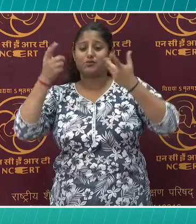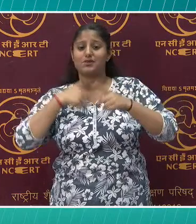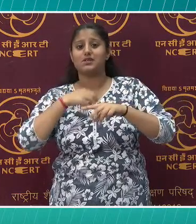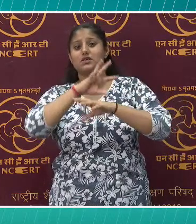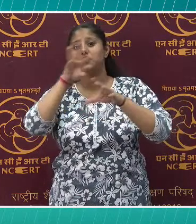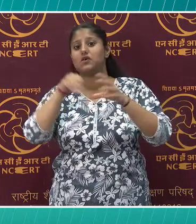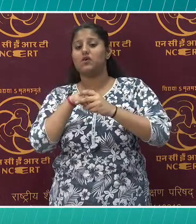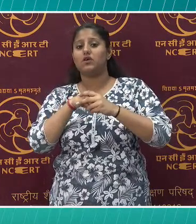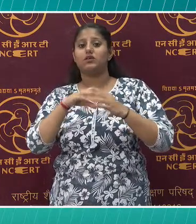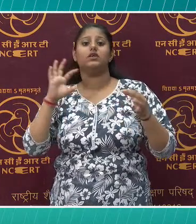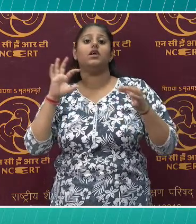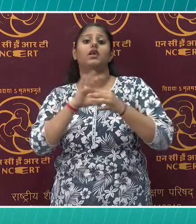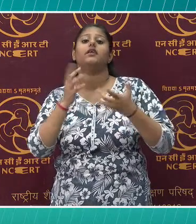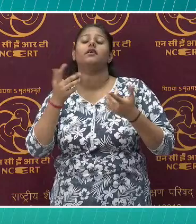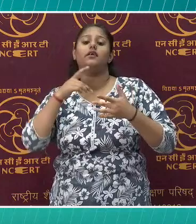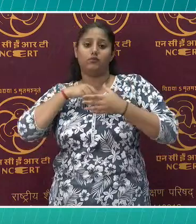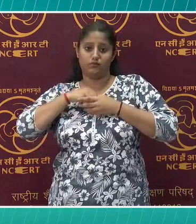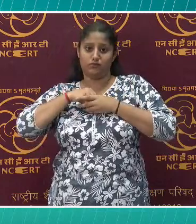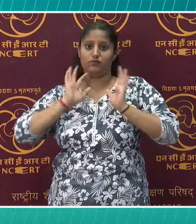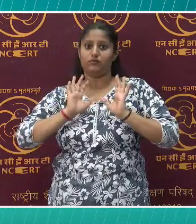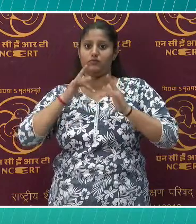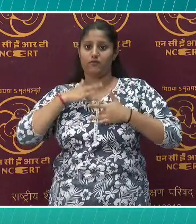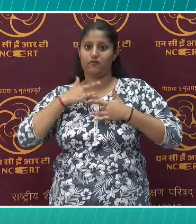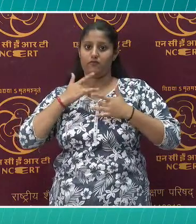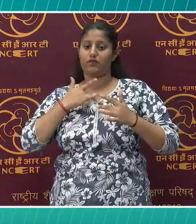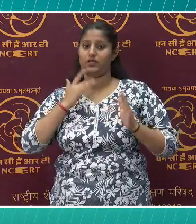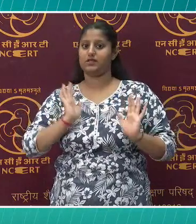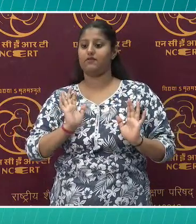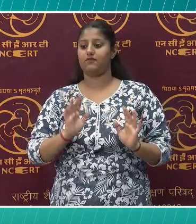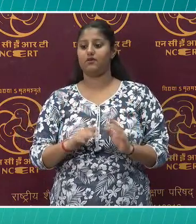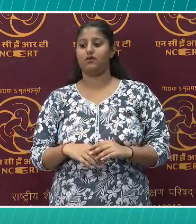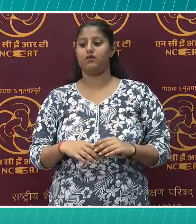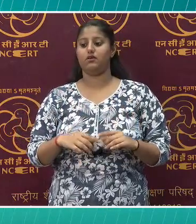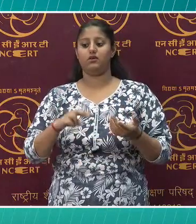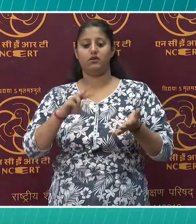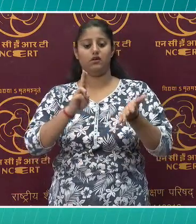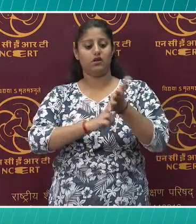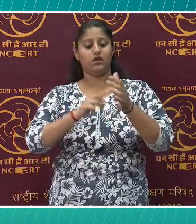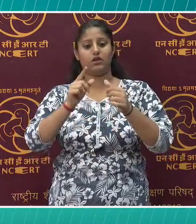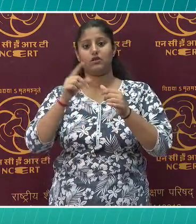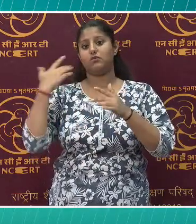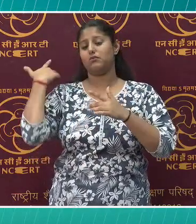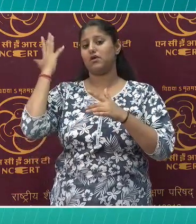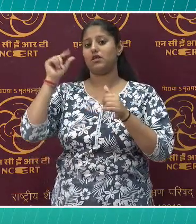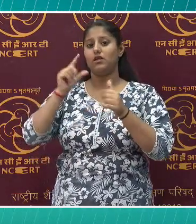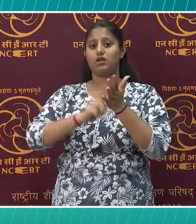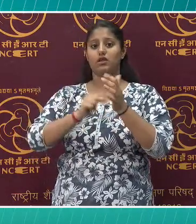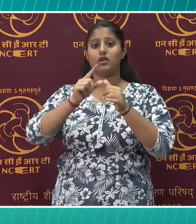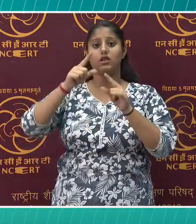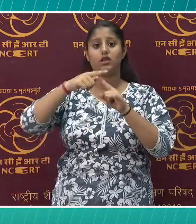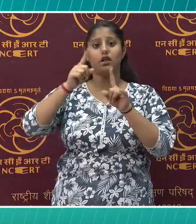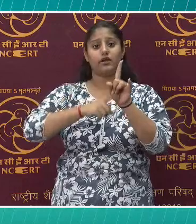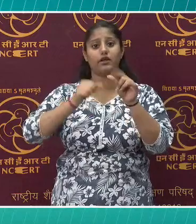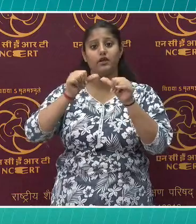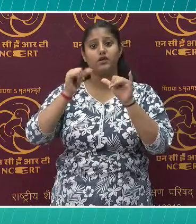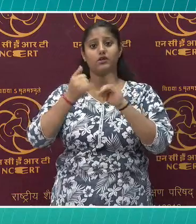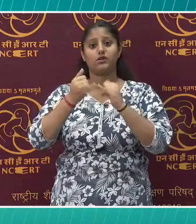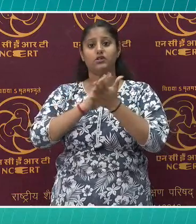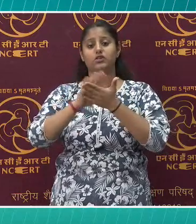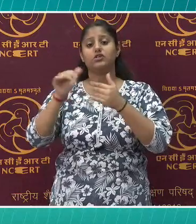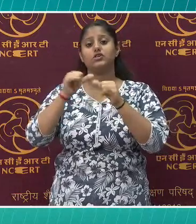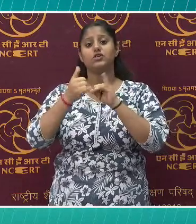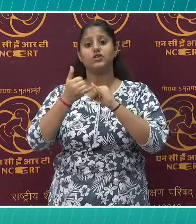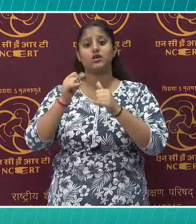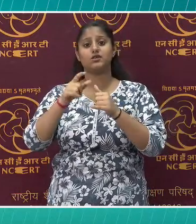all connected to your emotion. So नवरस जो हमारे नाट्य शास्त्र में सबसे पहले भरत मुनि ने बोला था, वो नवरस